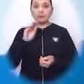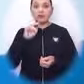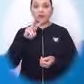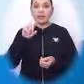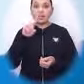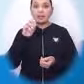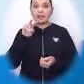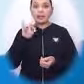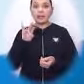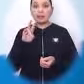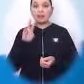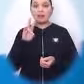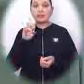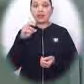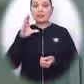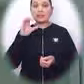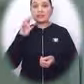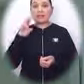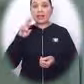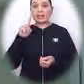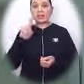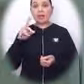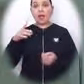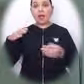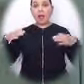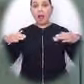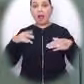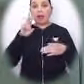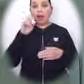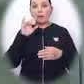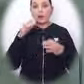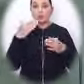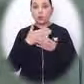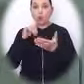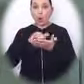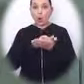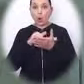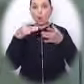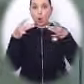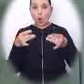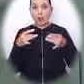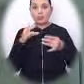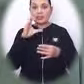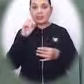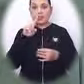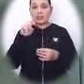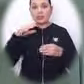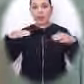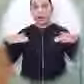флизелин на срез кармана и с помощью утюга проклеиваем срез кармана.